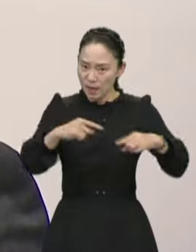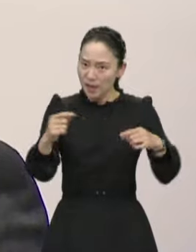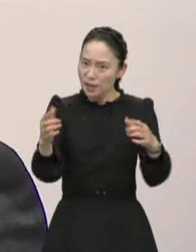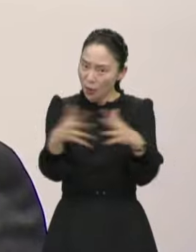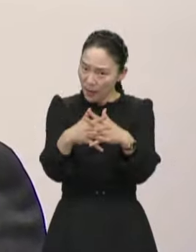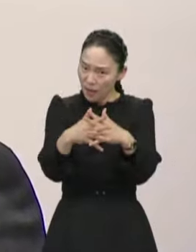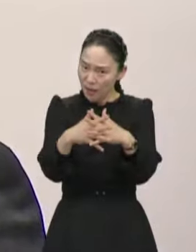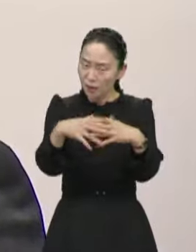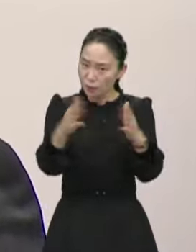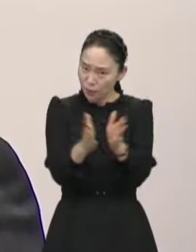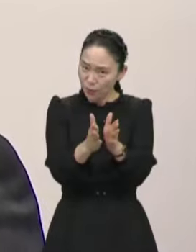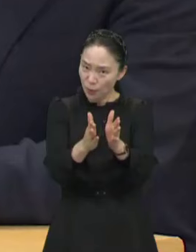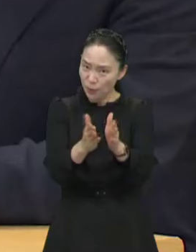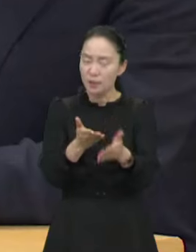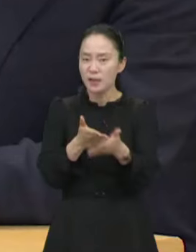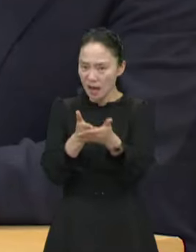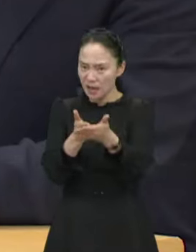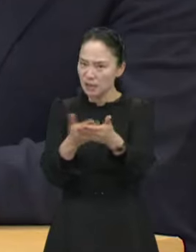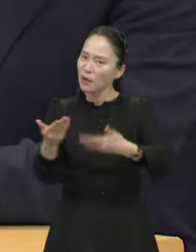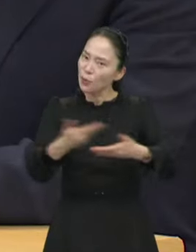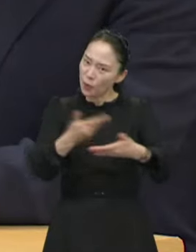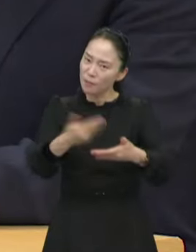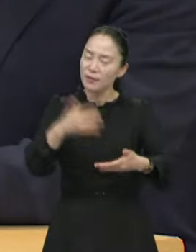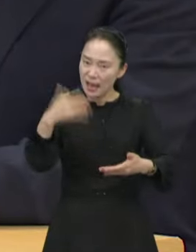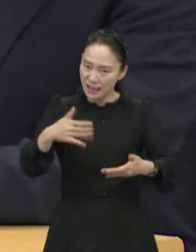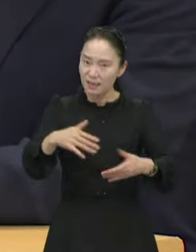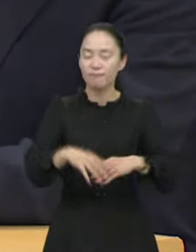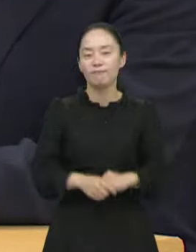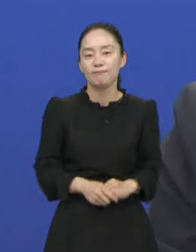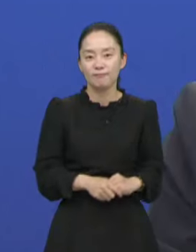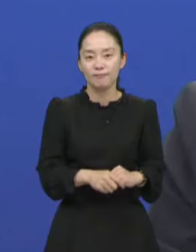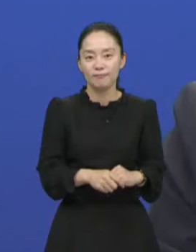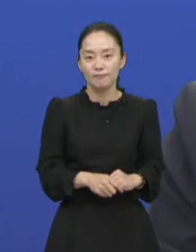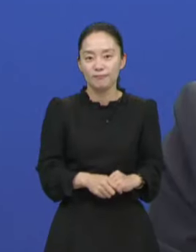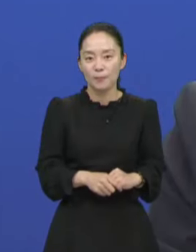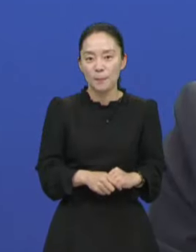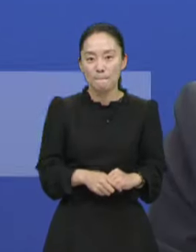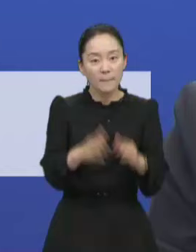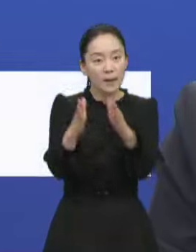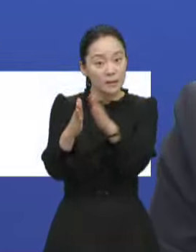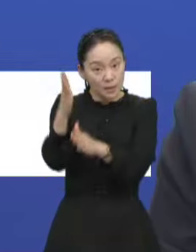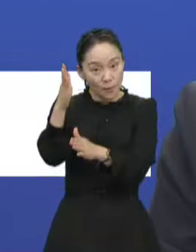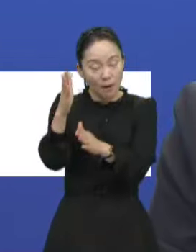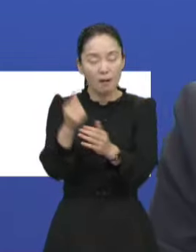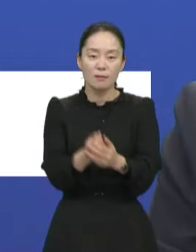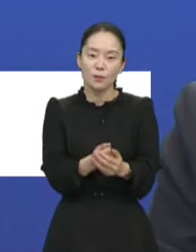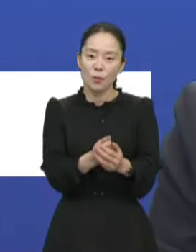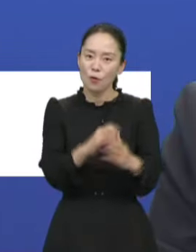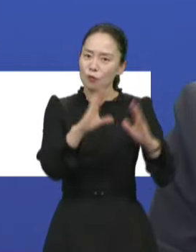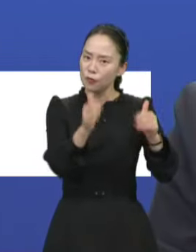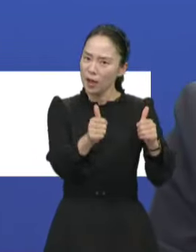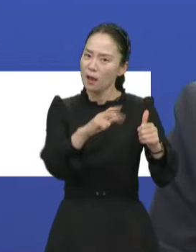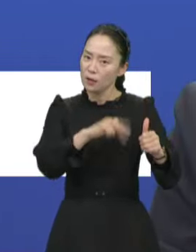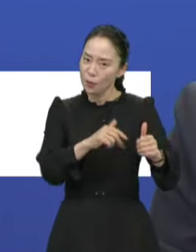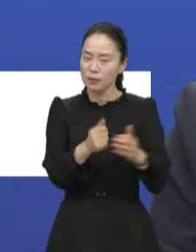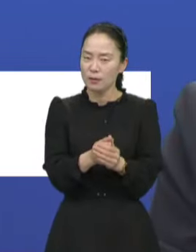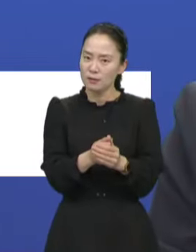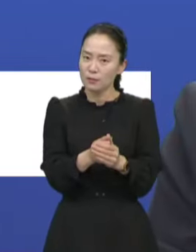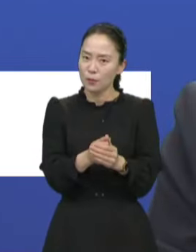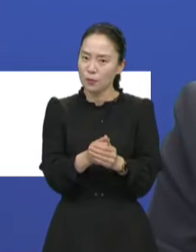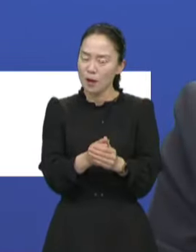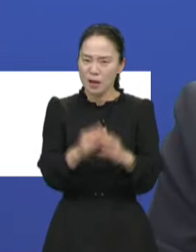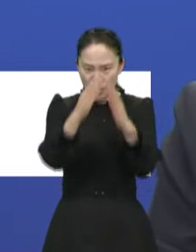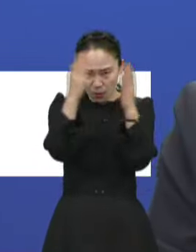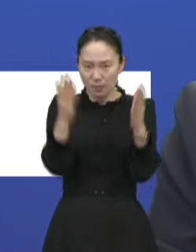제안했지만이를 위한 교감은 아직 없었던 것으로 전해졌습니다 시와 어 그리고 국회의원 실들과